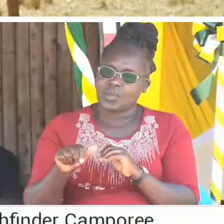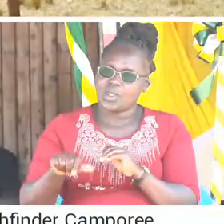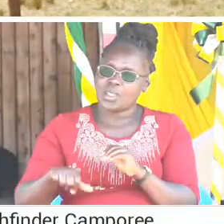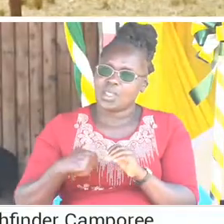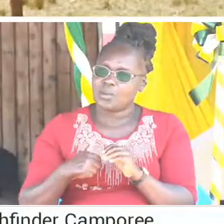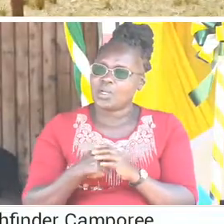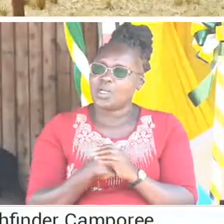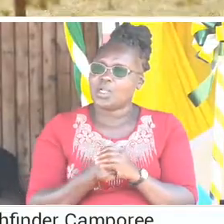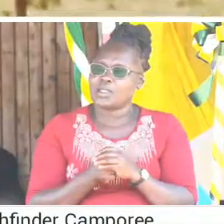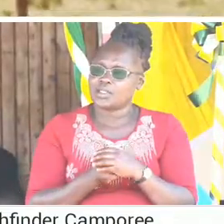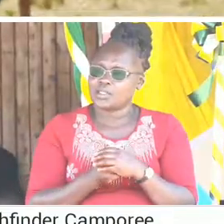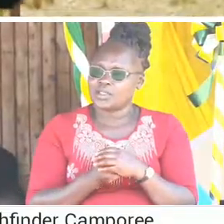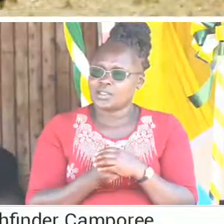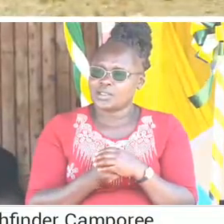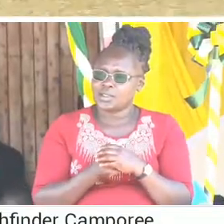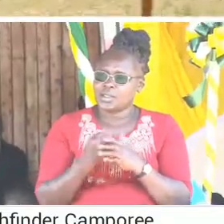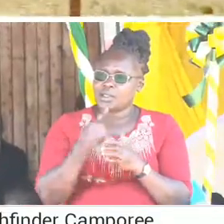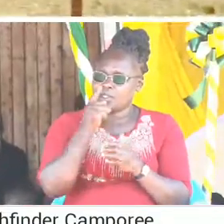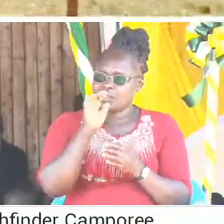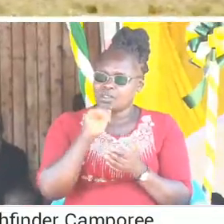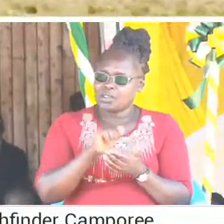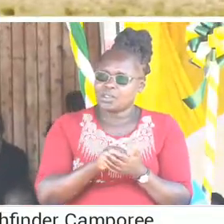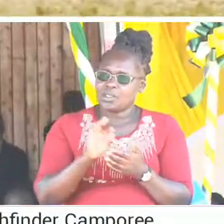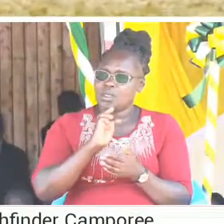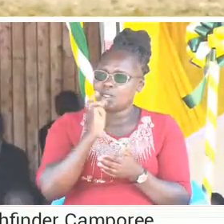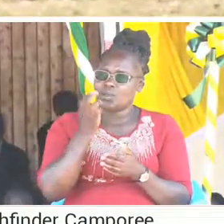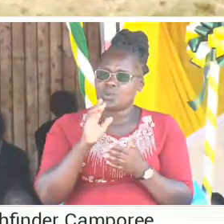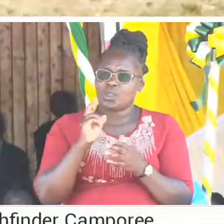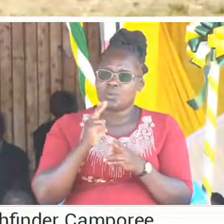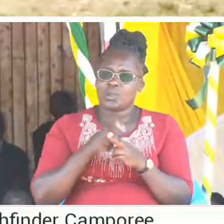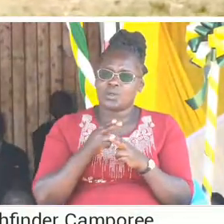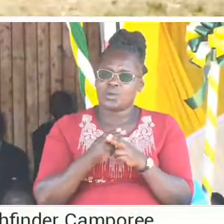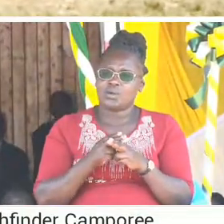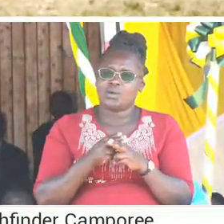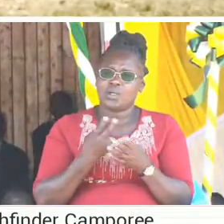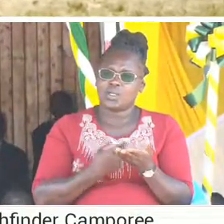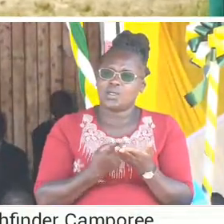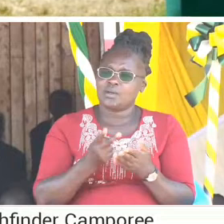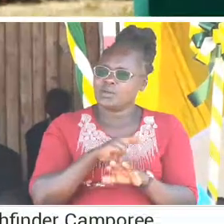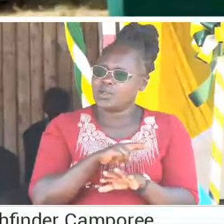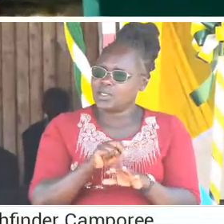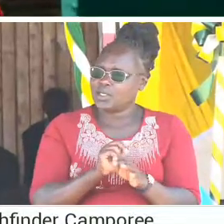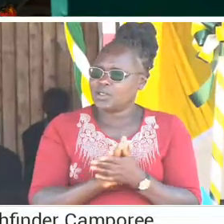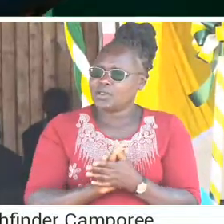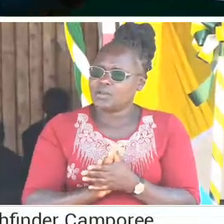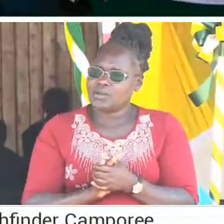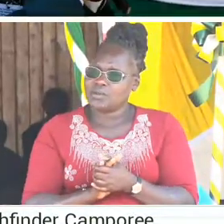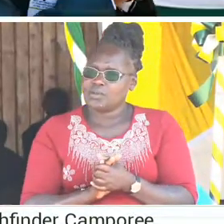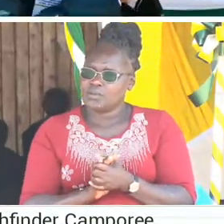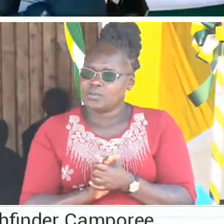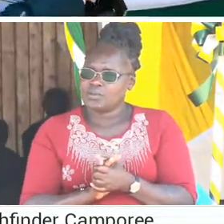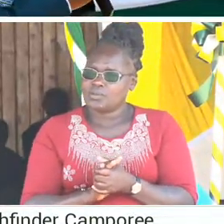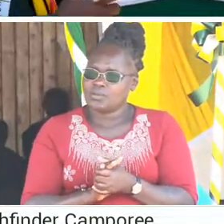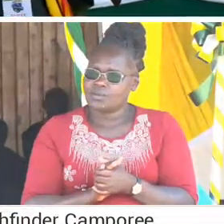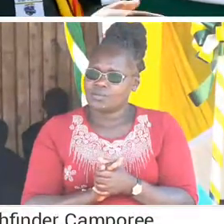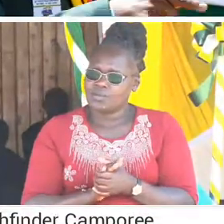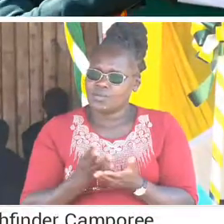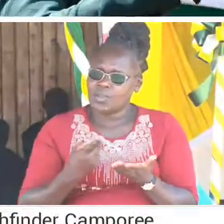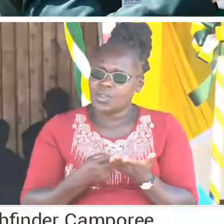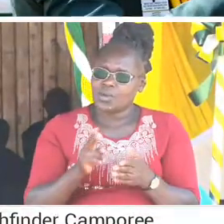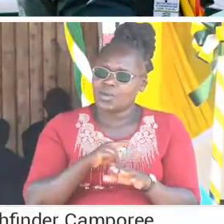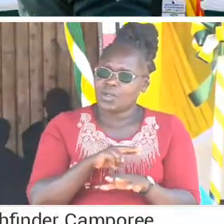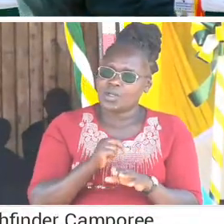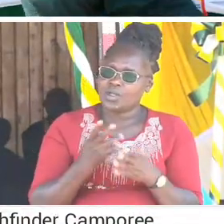taifa takatifu kwa Bwana. Jamani, Bwana asifiwe. Amen. Na faida za kuwa taifa takatifu kwa Bwana ni kwamba